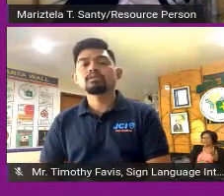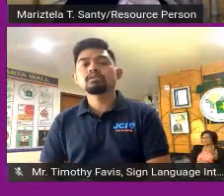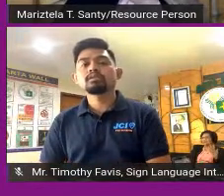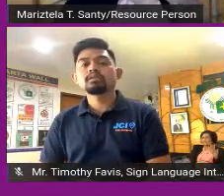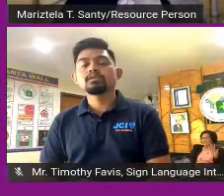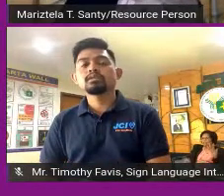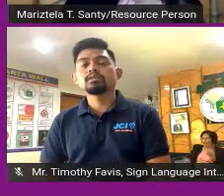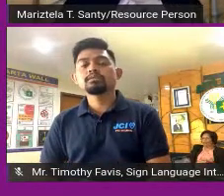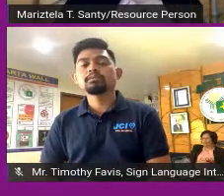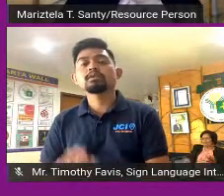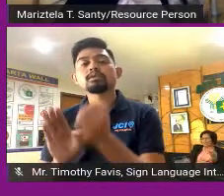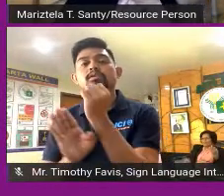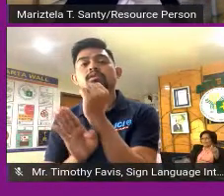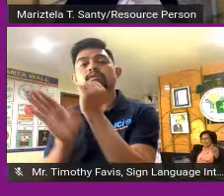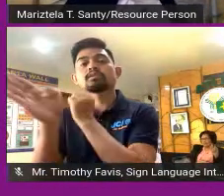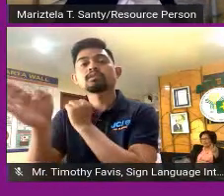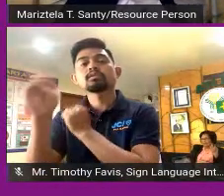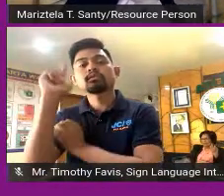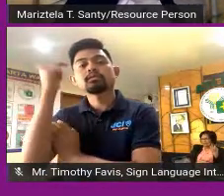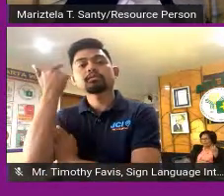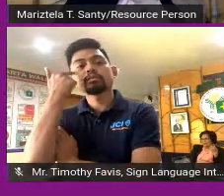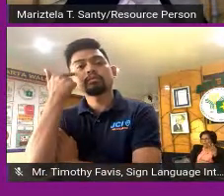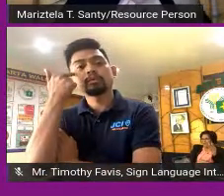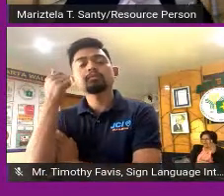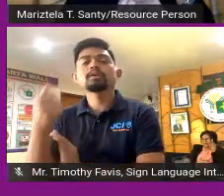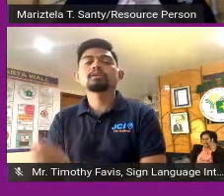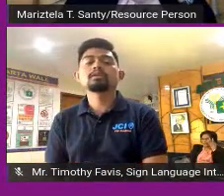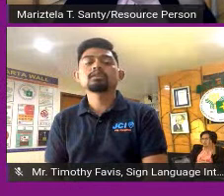branch ng government na